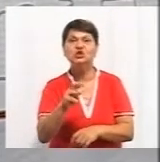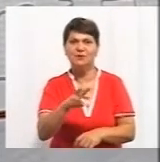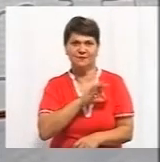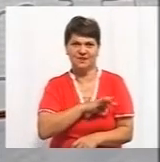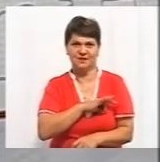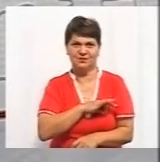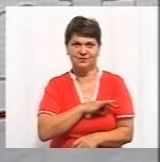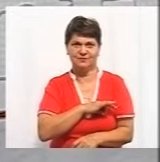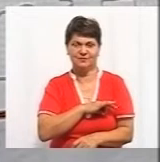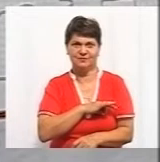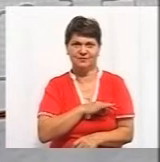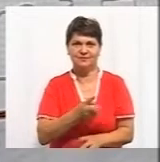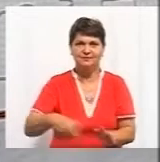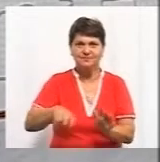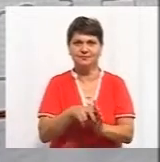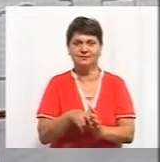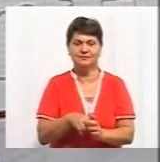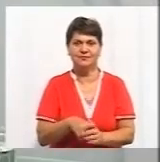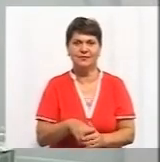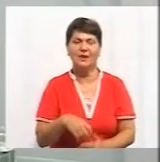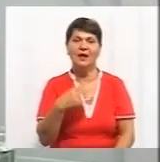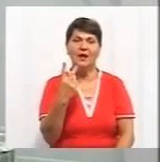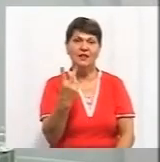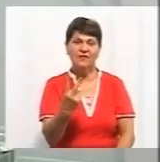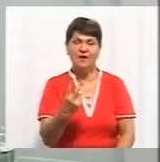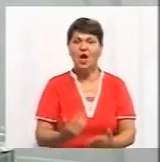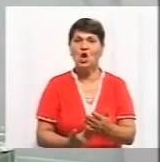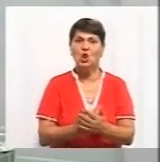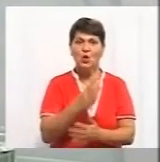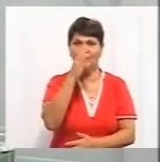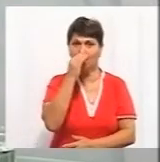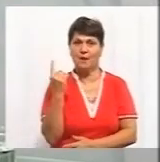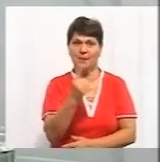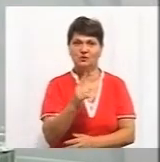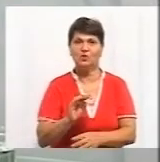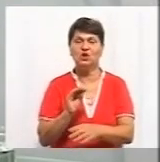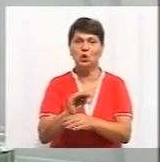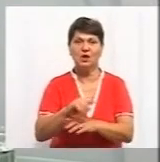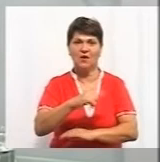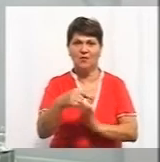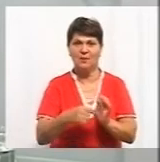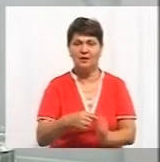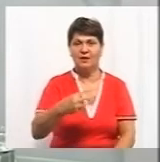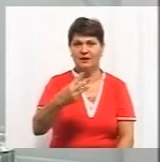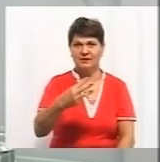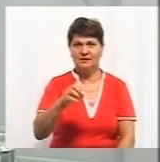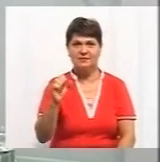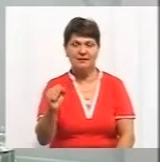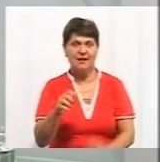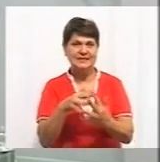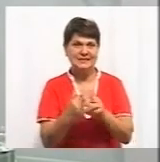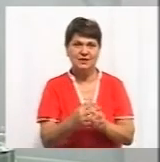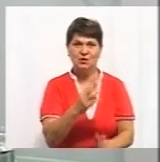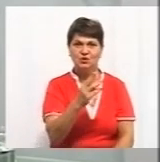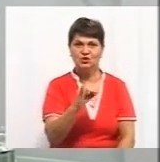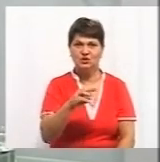сісти. На який транспорт сісти? Два нові маршрути додали в місті: 30А до села Щітки і